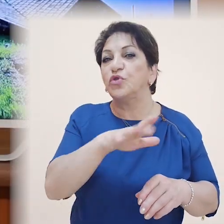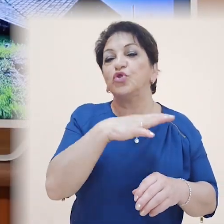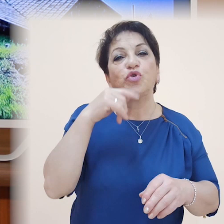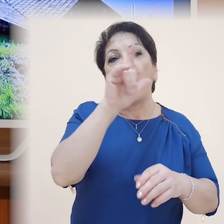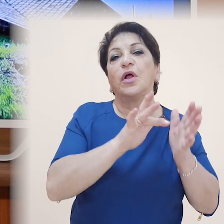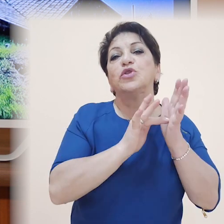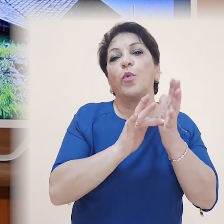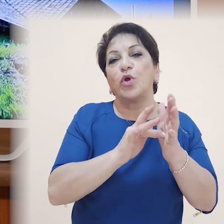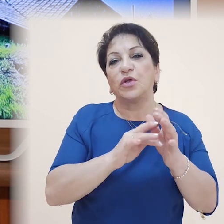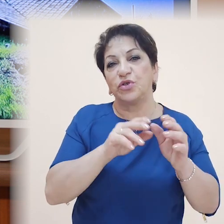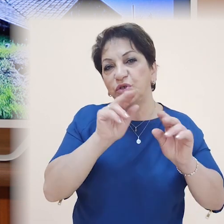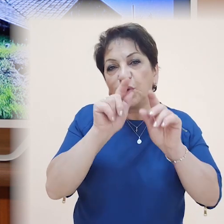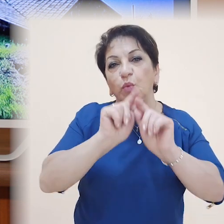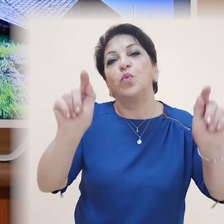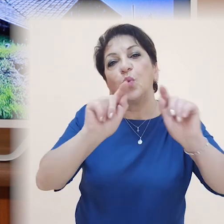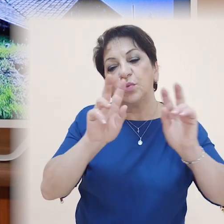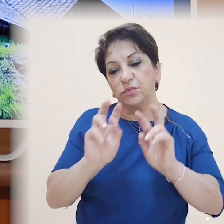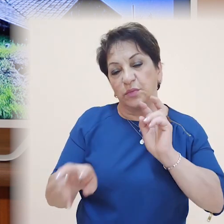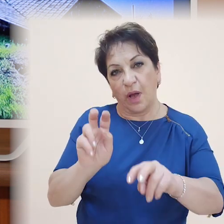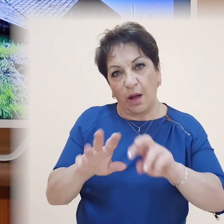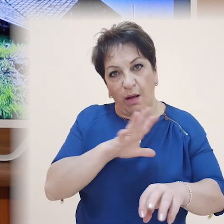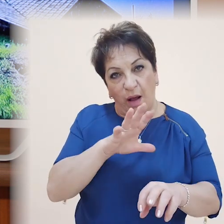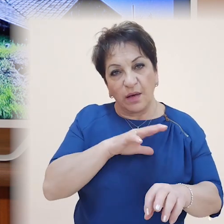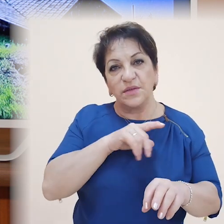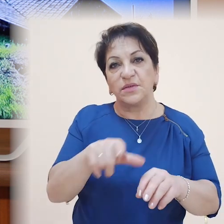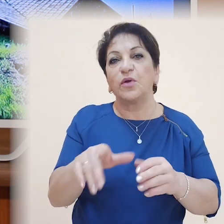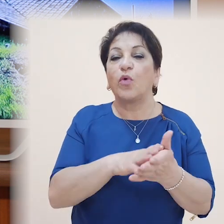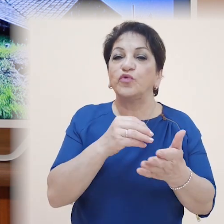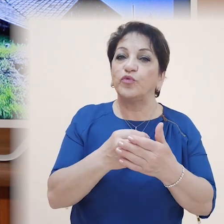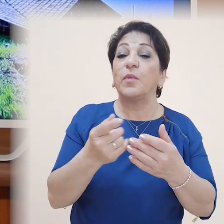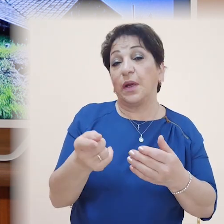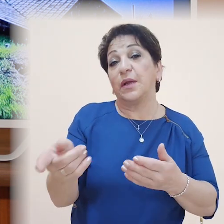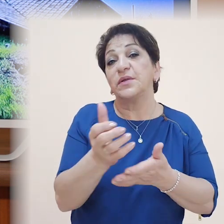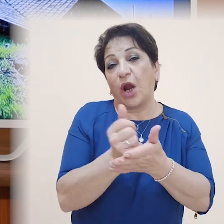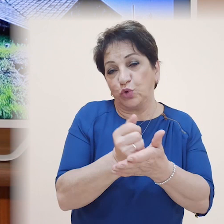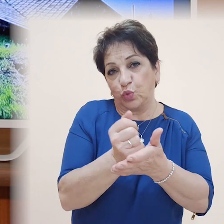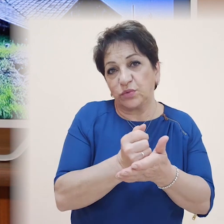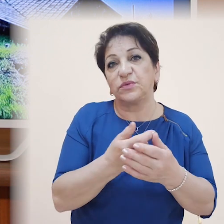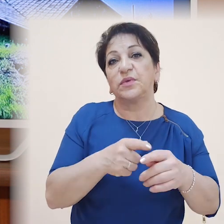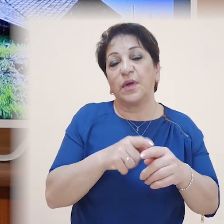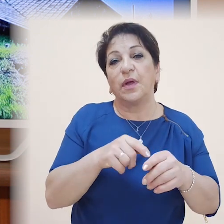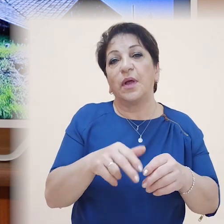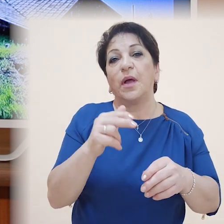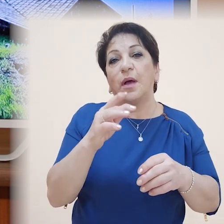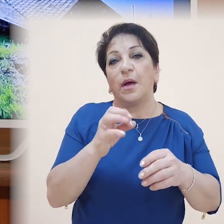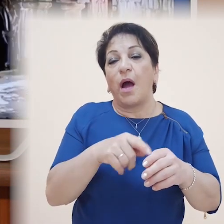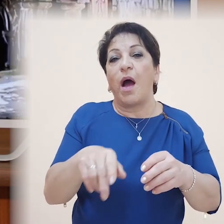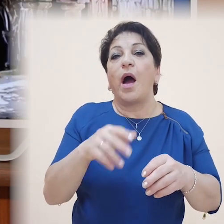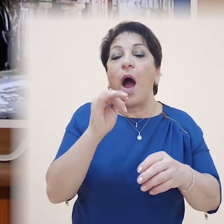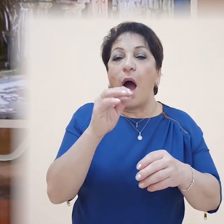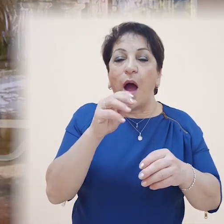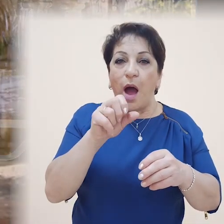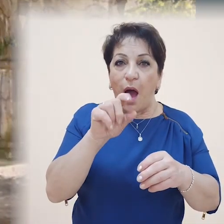զգում զբոսաշրջիքներին և իրենց բնույթով հանդիսանում են ռեկրացյոն ռեսուրսներ։ Մասնավորապես հաղպատի վանական